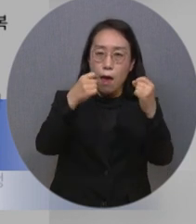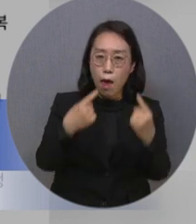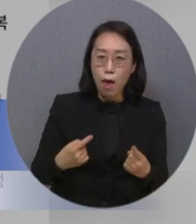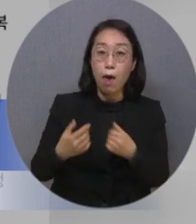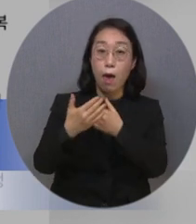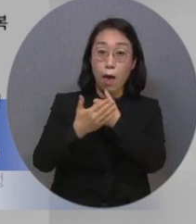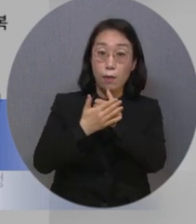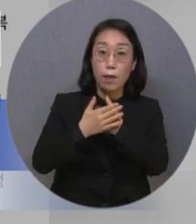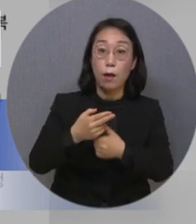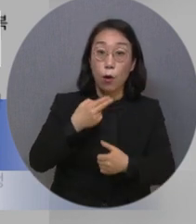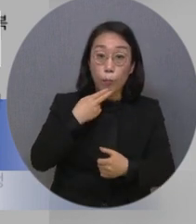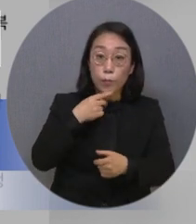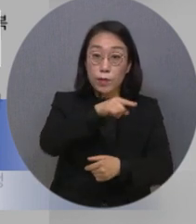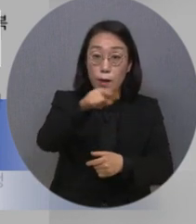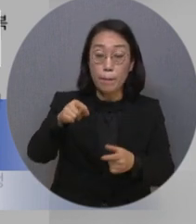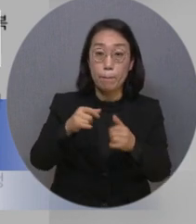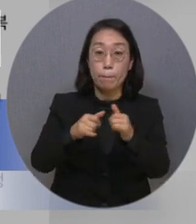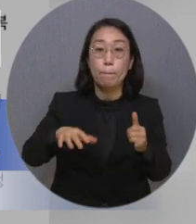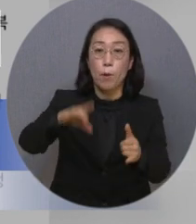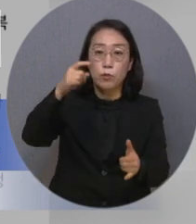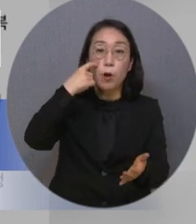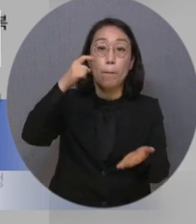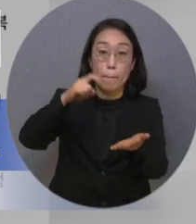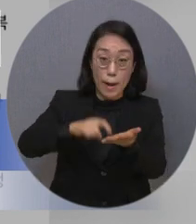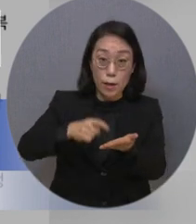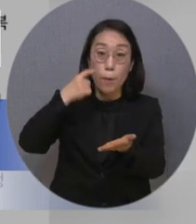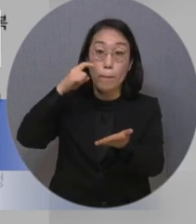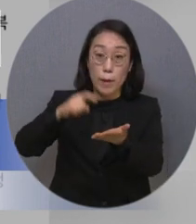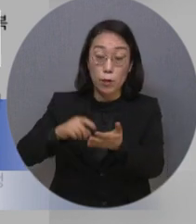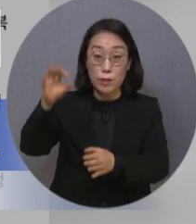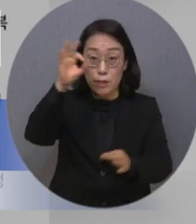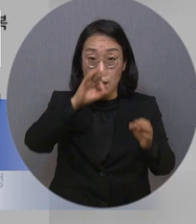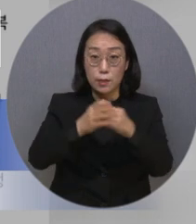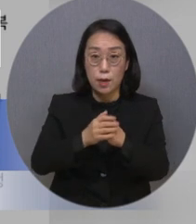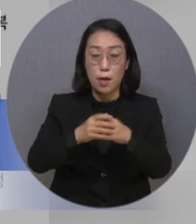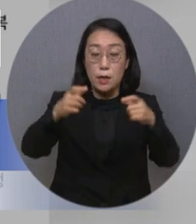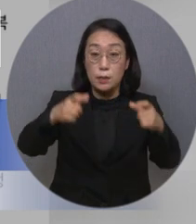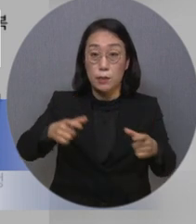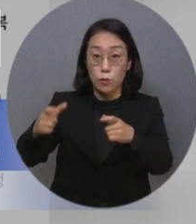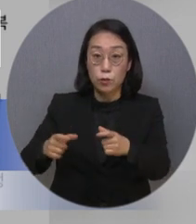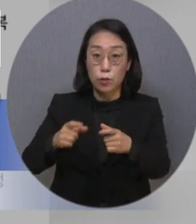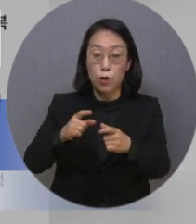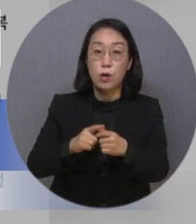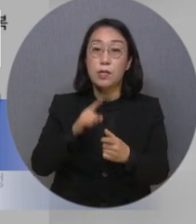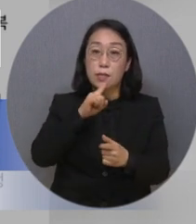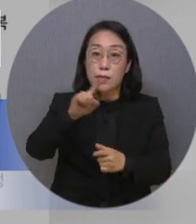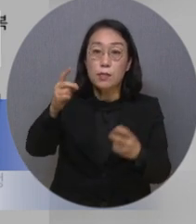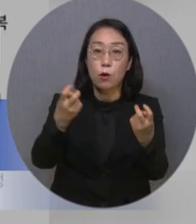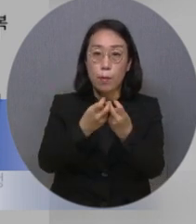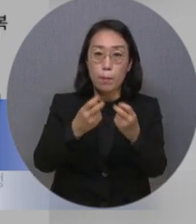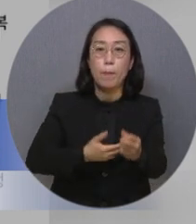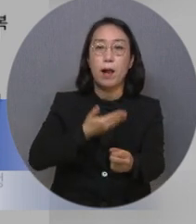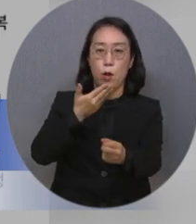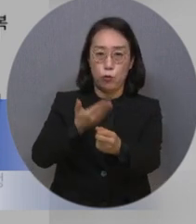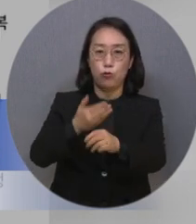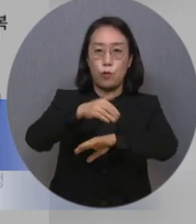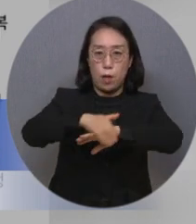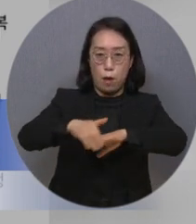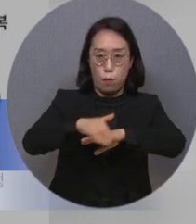혜택을 받지 않고 있는 복지 대상자를 우선적으로 발굴해 지자체를 통해 신청 안내를 시작했습니다